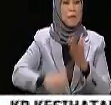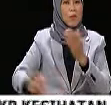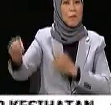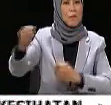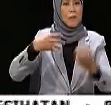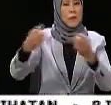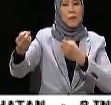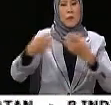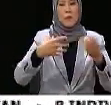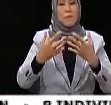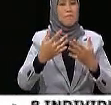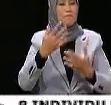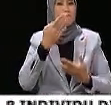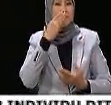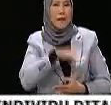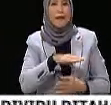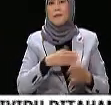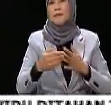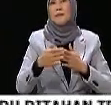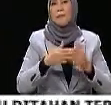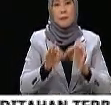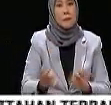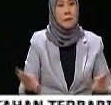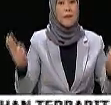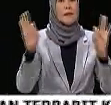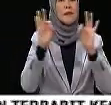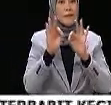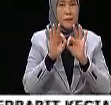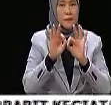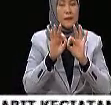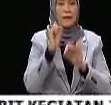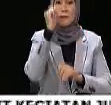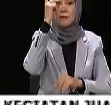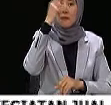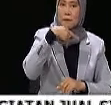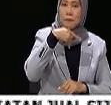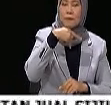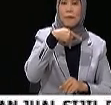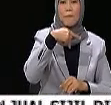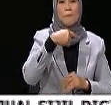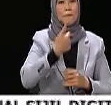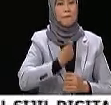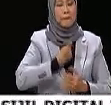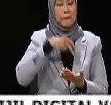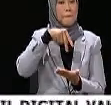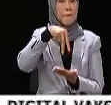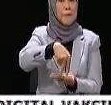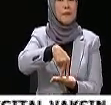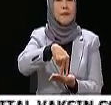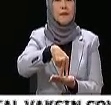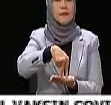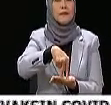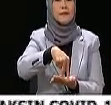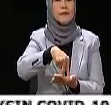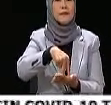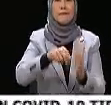yang penting ialah kita punya sikap kita pendirian kita ialah pemberian yang jelas untuk